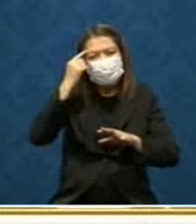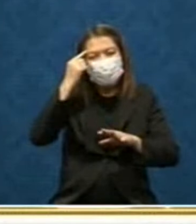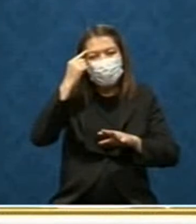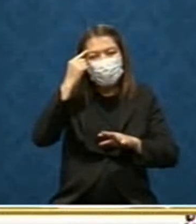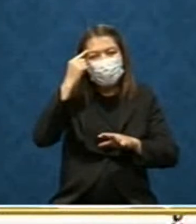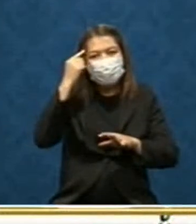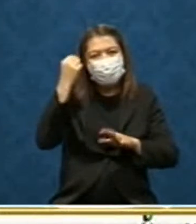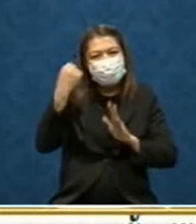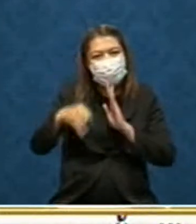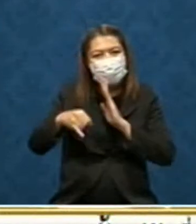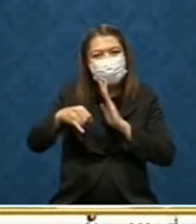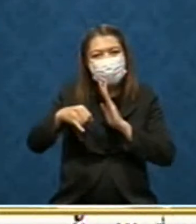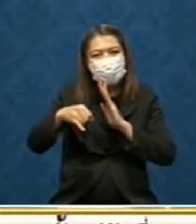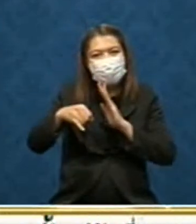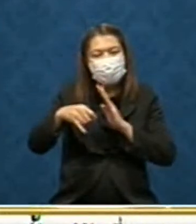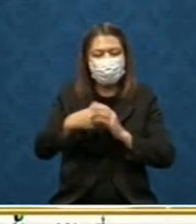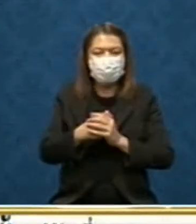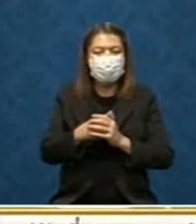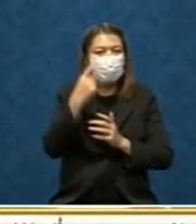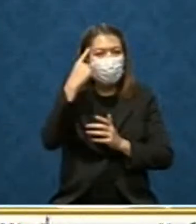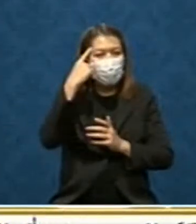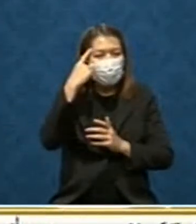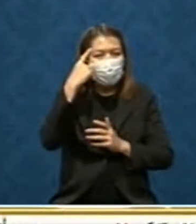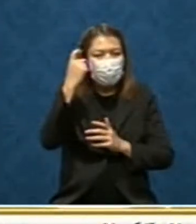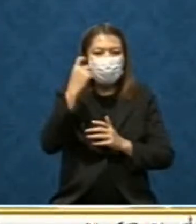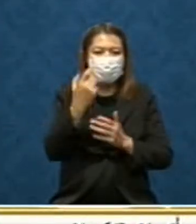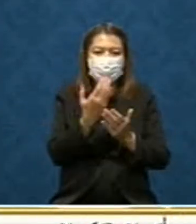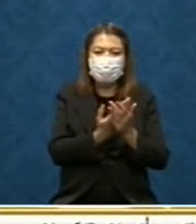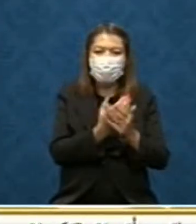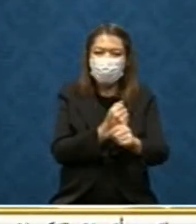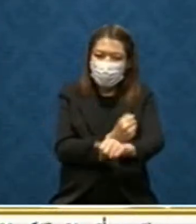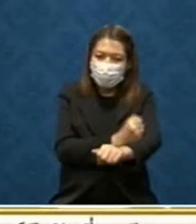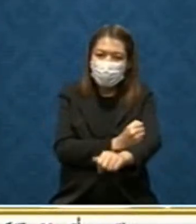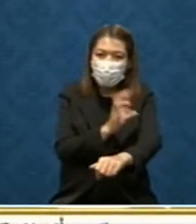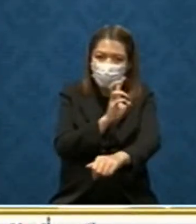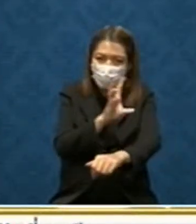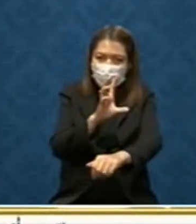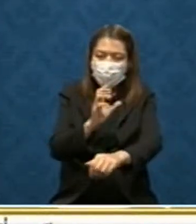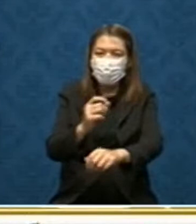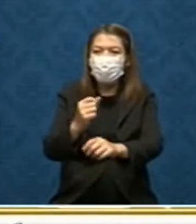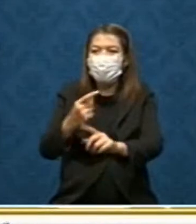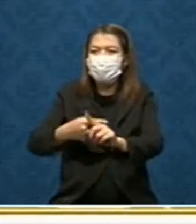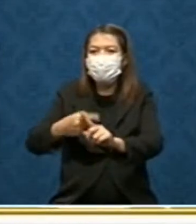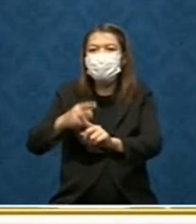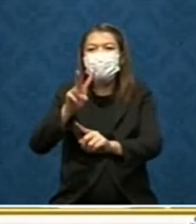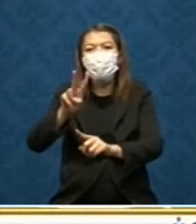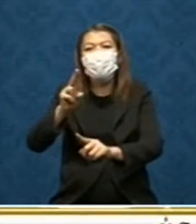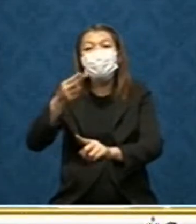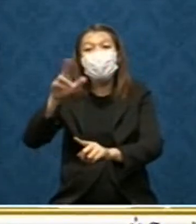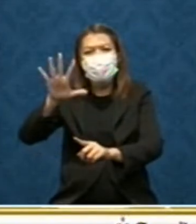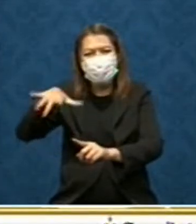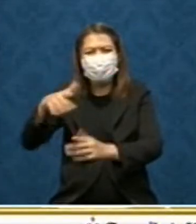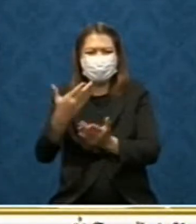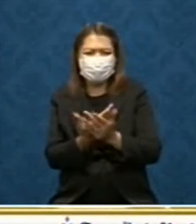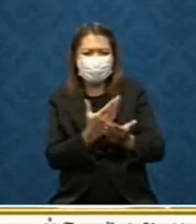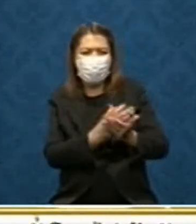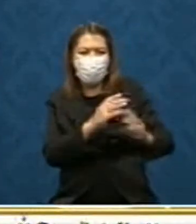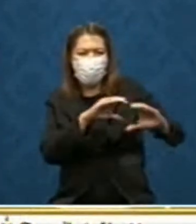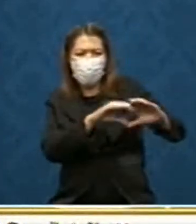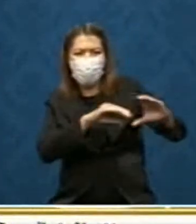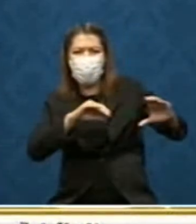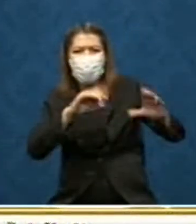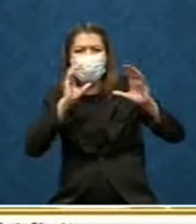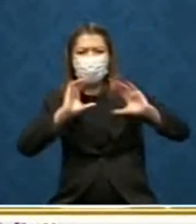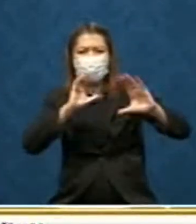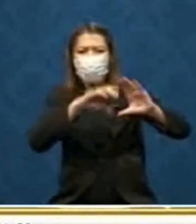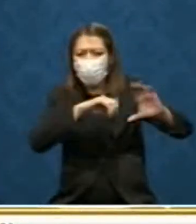ค่าแง 600 บาทอก เงินเดือน 2,500 เอาเงิมาจากไหนไม่ไดเอเงนลัด ค่าแรงไปเอาเงินลฐ